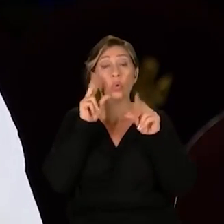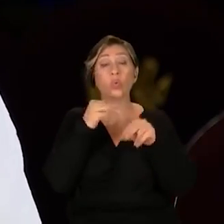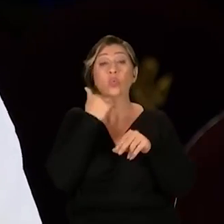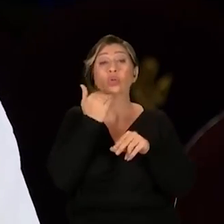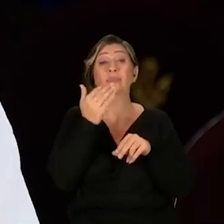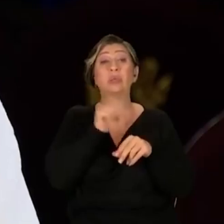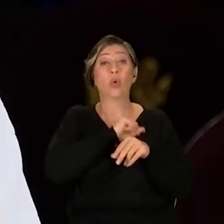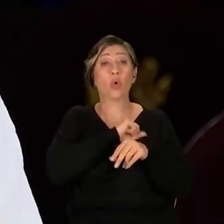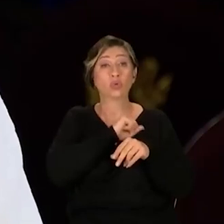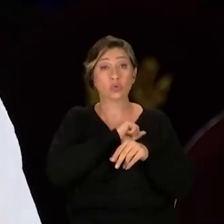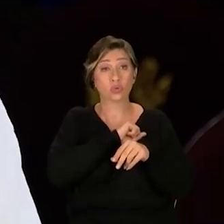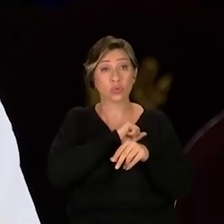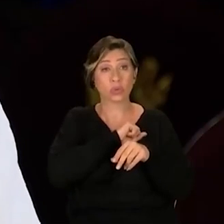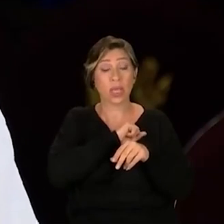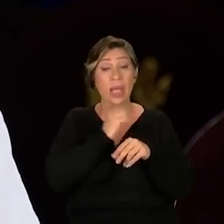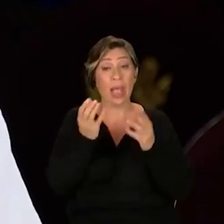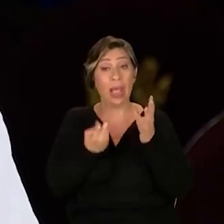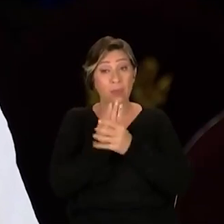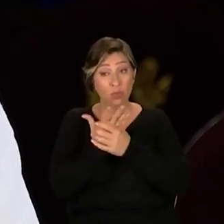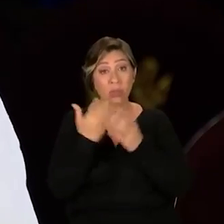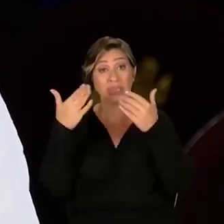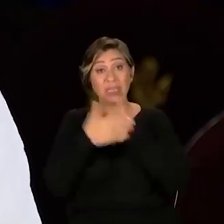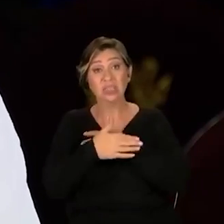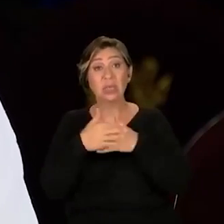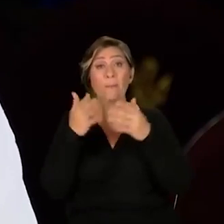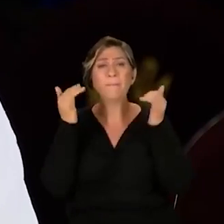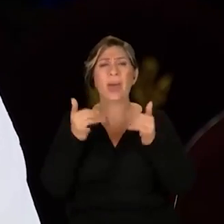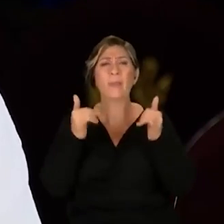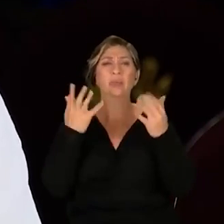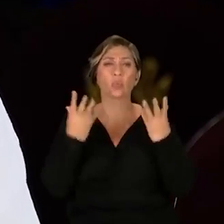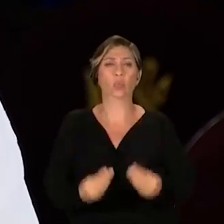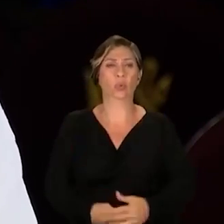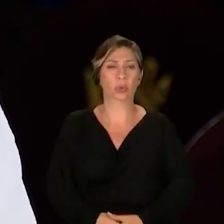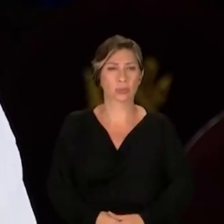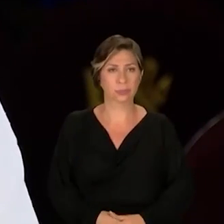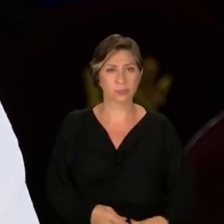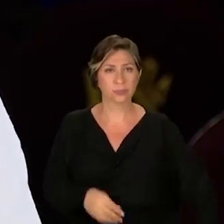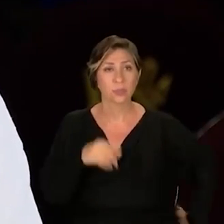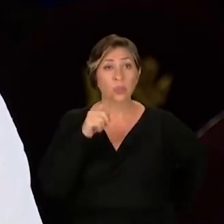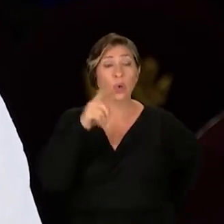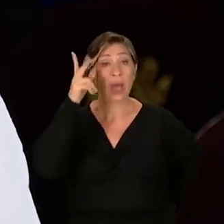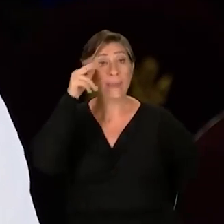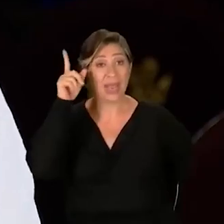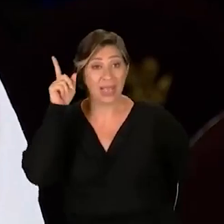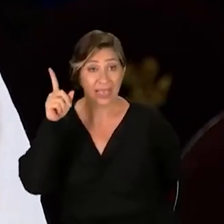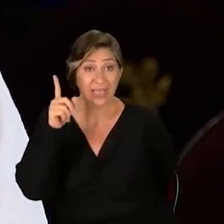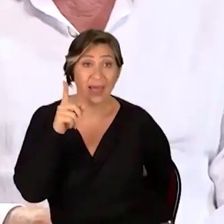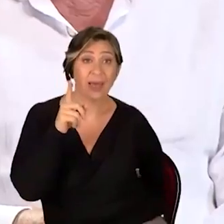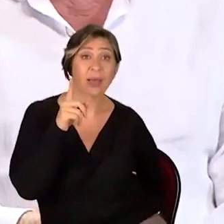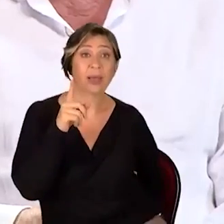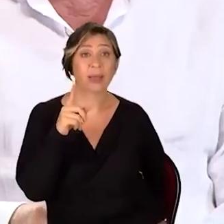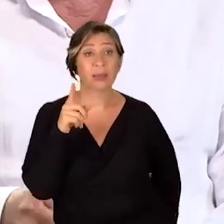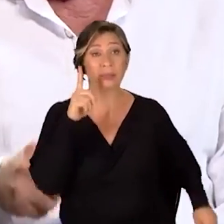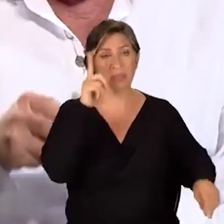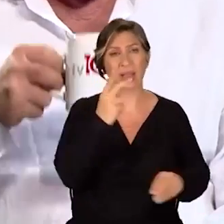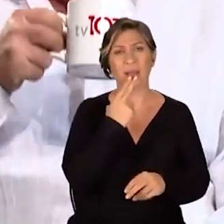uyuyamayacağım korkusu hem gündüz hem gecelerini berbat ediyor. Tabii. Bu hocam Chicago'da Rush Üniversitesi'nde Kurt